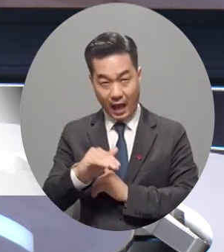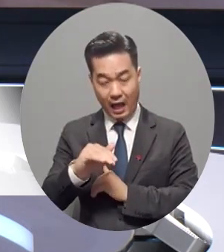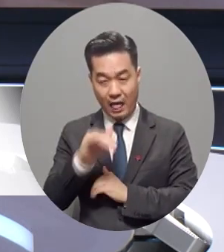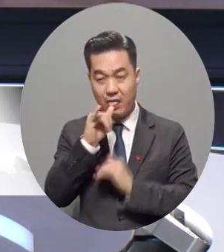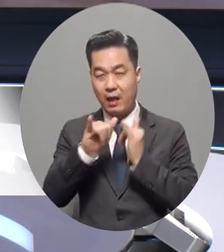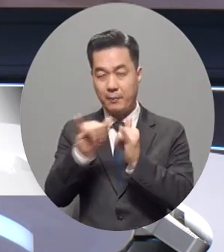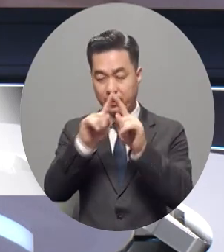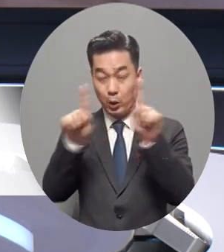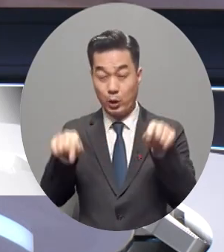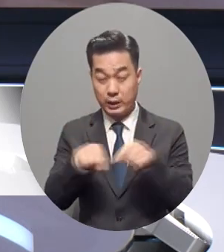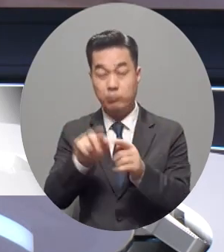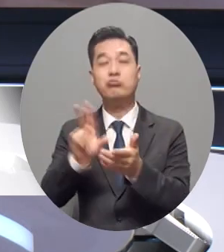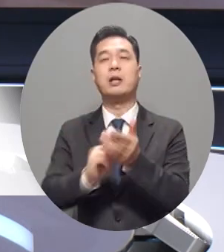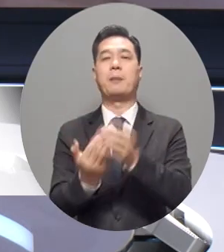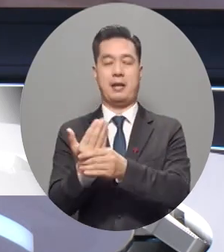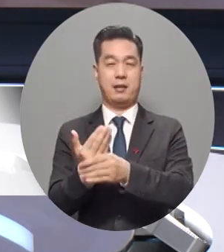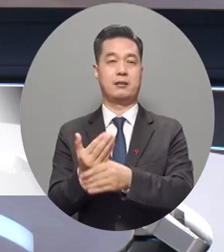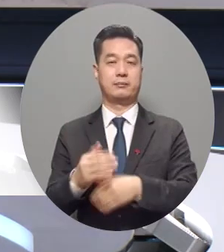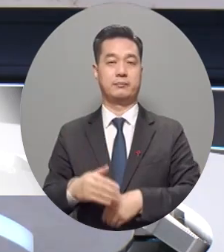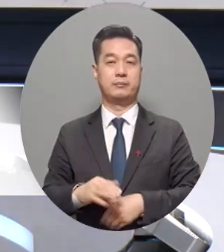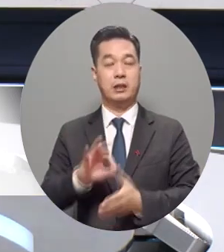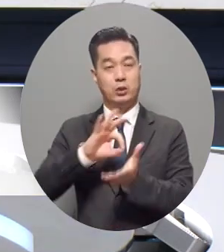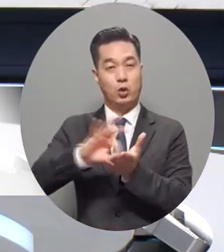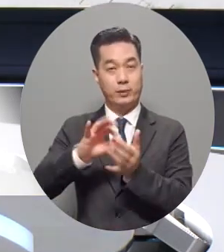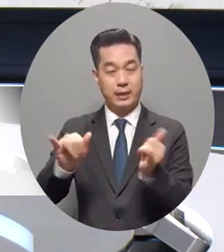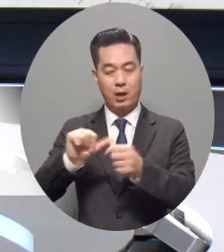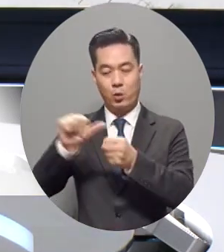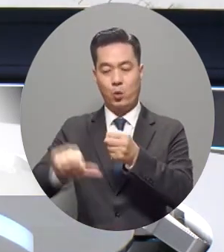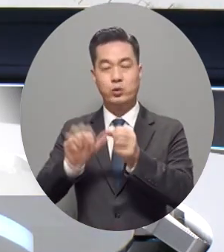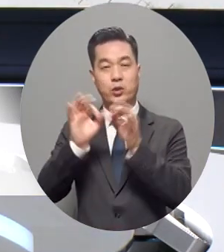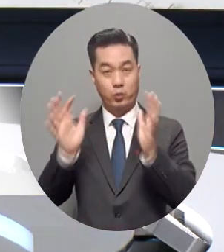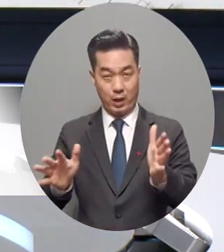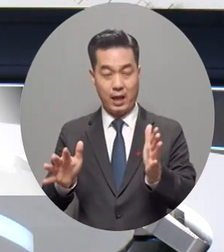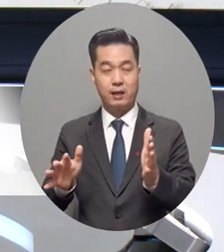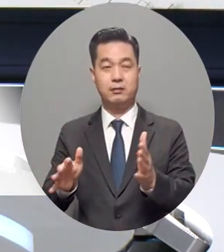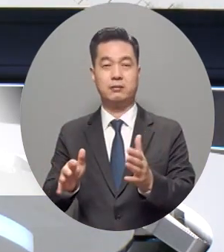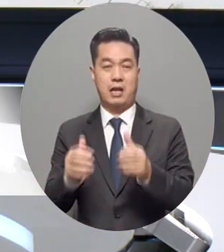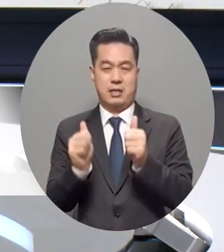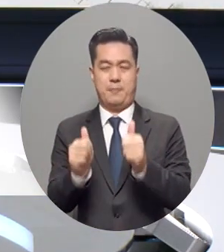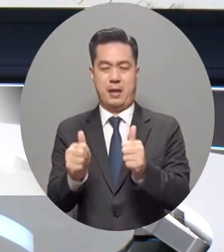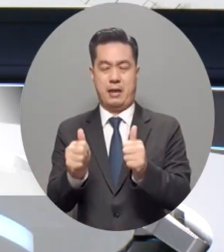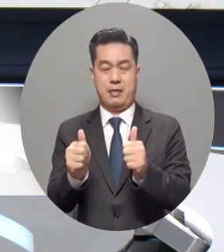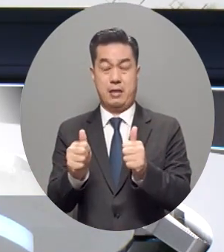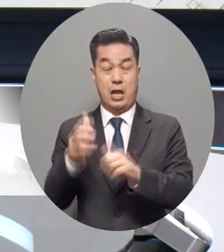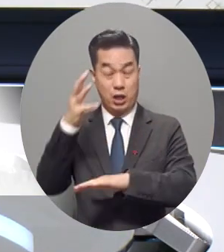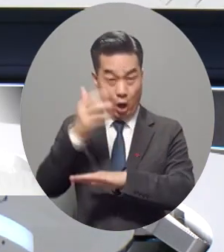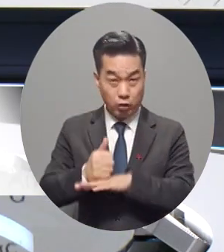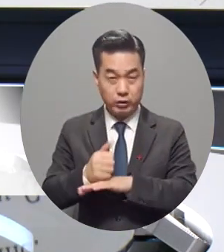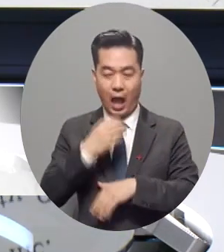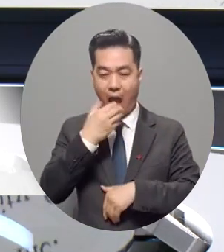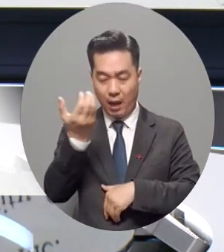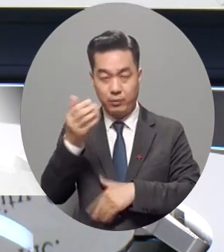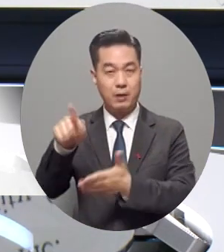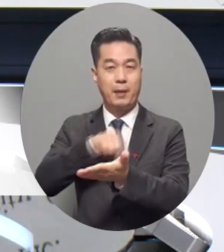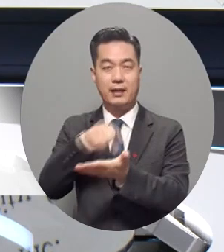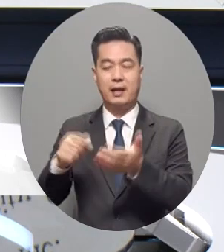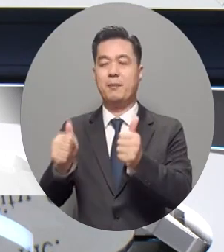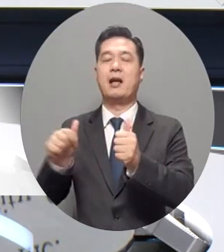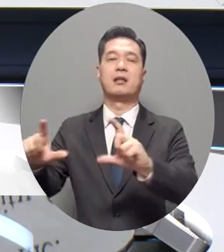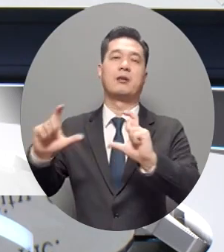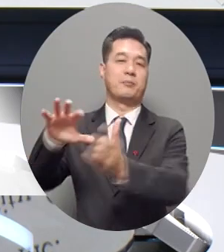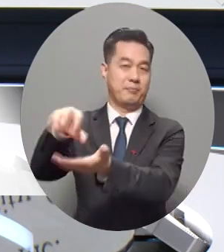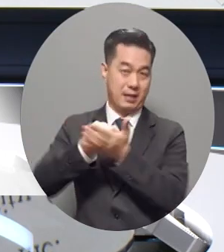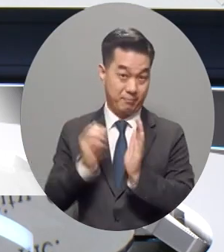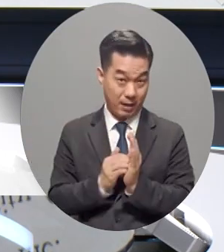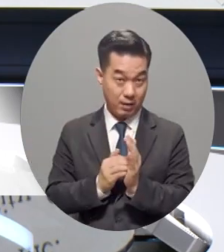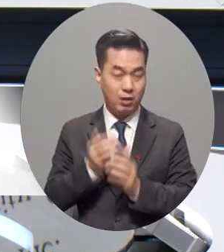게이트가 터졌습니다. 우리 소비자들이 5년 동안이나 법정 다툼을 벌여서 결국 애플의 배상 판결을 받아냈는데요.